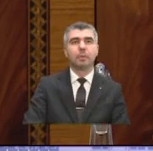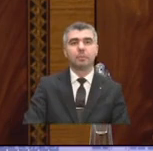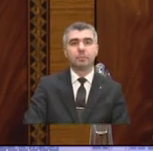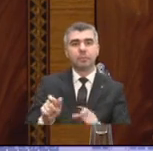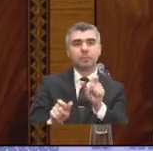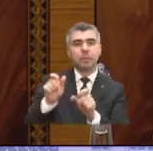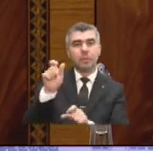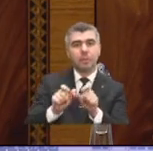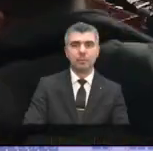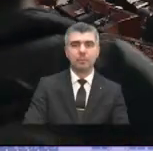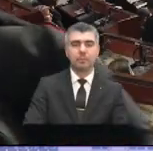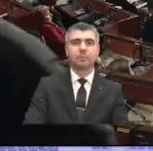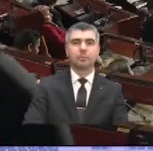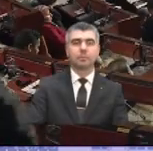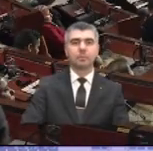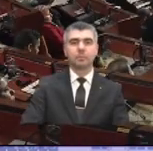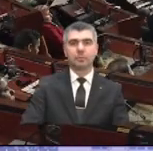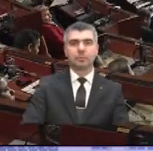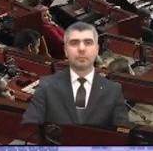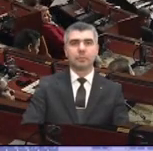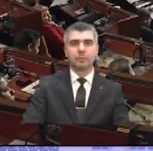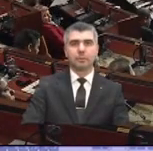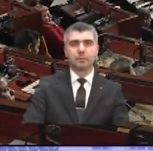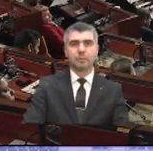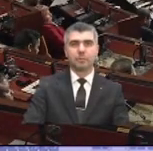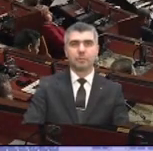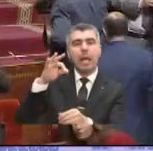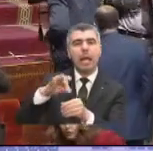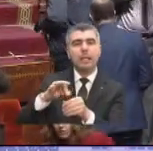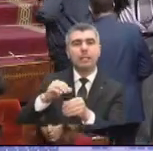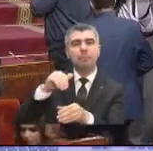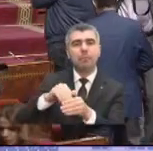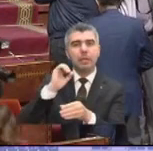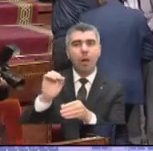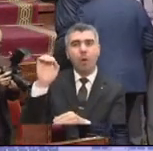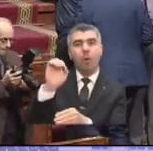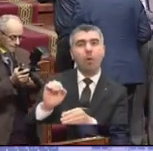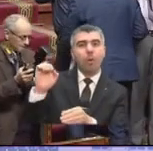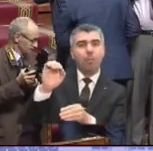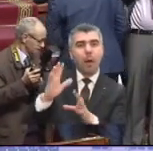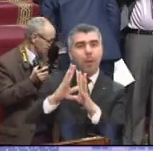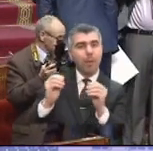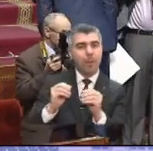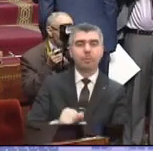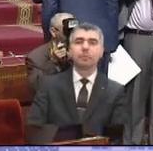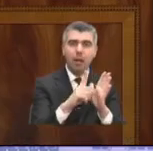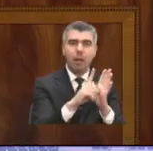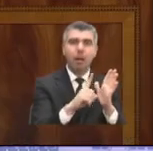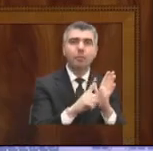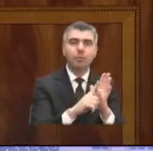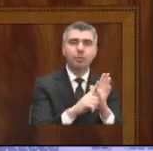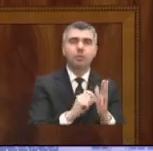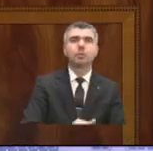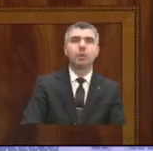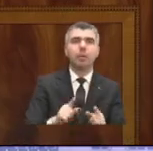هي الصمام الامان الداخلي كل المجتمعات اذن البرلمان نعم نقولوا بانها نوعا ما نوعا